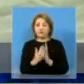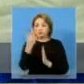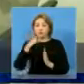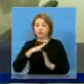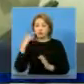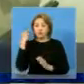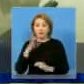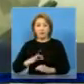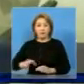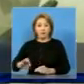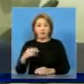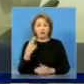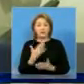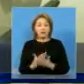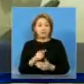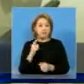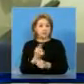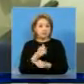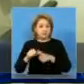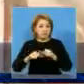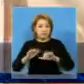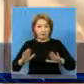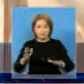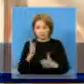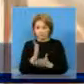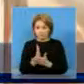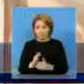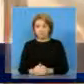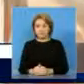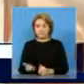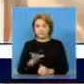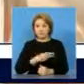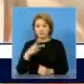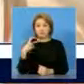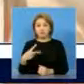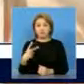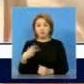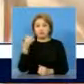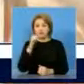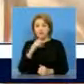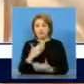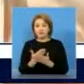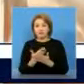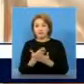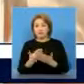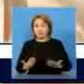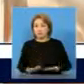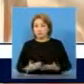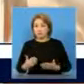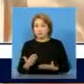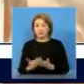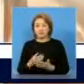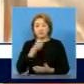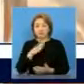дәрежедегі облыстағы сапалы жалғыз балабақша болып отыр. Біз енді 22-ші кварталда тұрып жатырмыз.